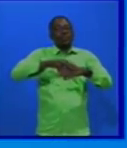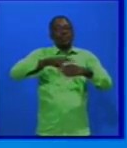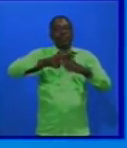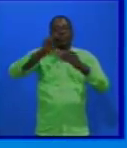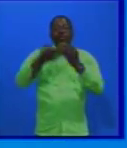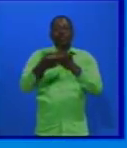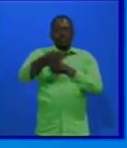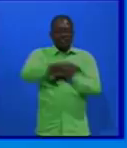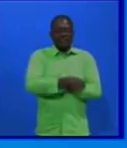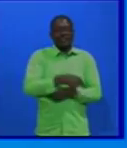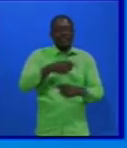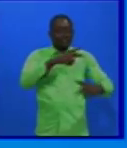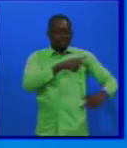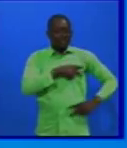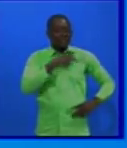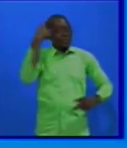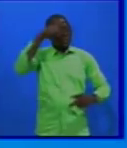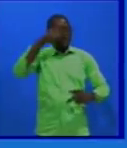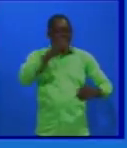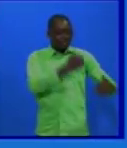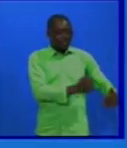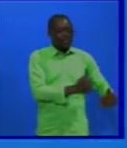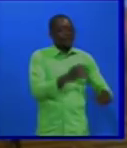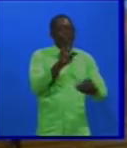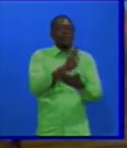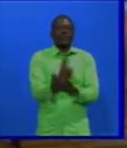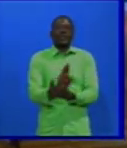cette police de proximité. Reportage Mahamadi Ouedraogo.